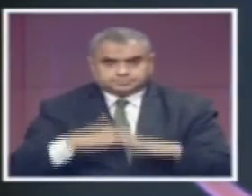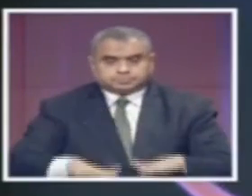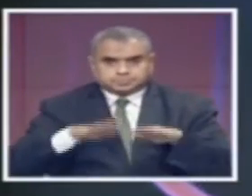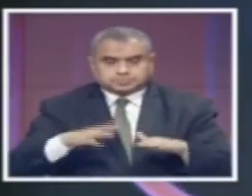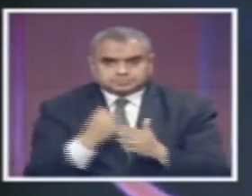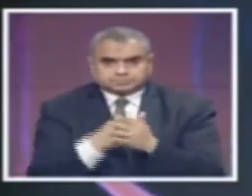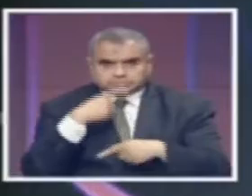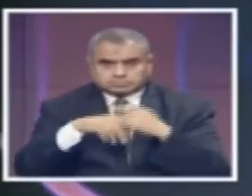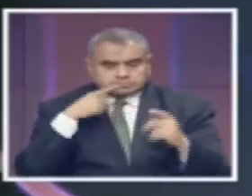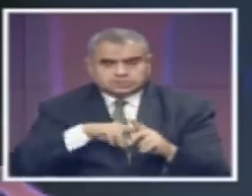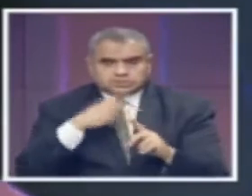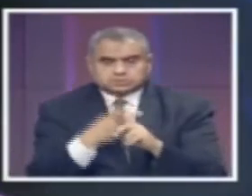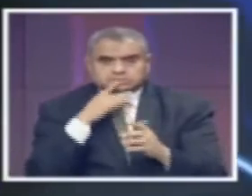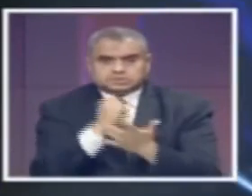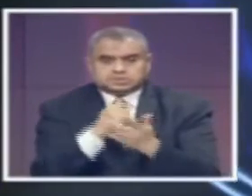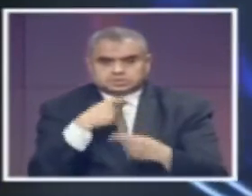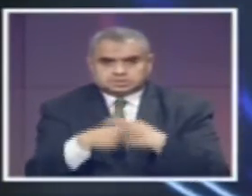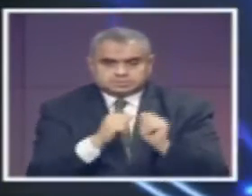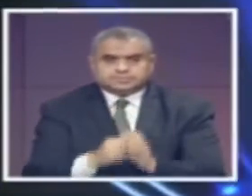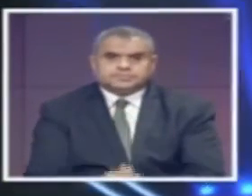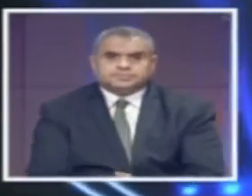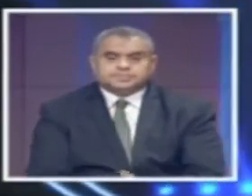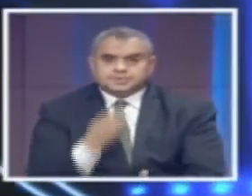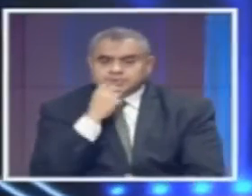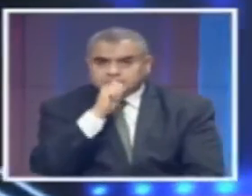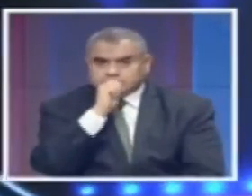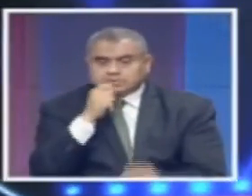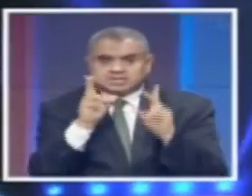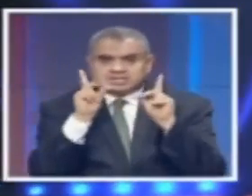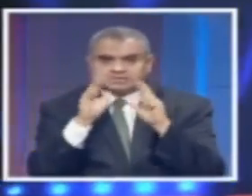أخرى لطبيعتها تدريجيا. حماد العربي، التلفزيون المصري.